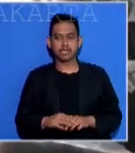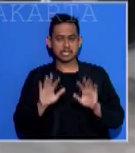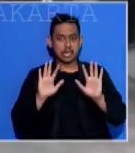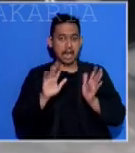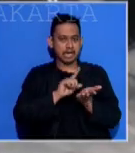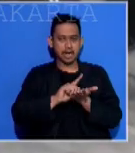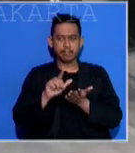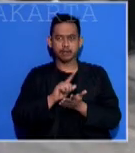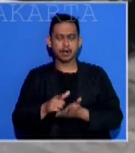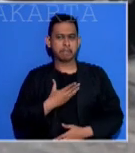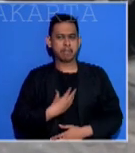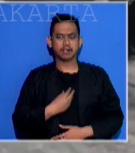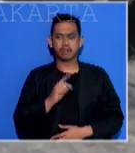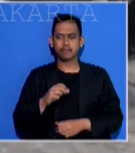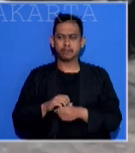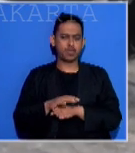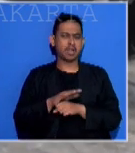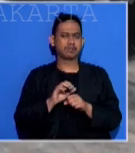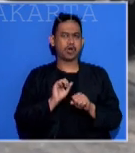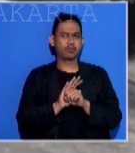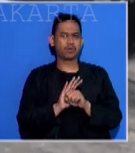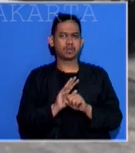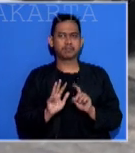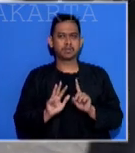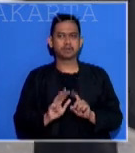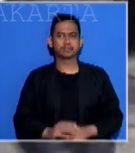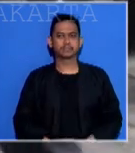Demikian Aditya Putratama, TVRI Yogyakarta melaporkan dari Gunung Kidul.